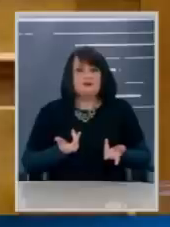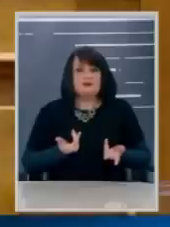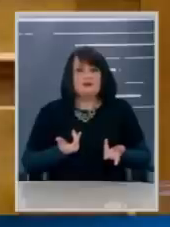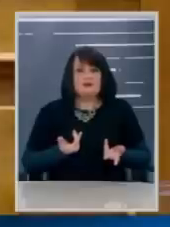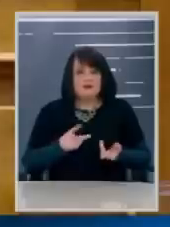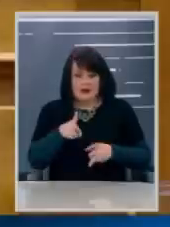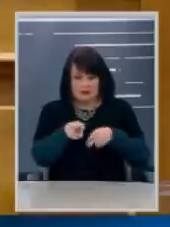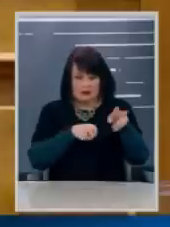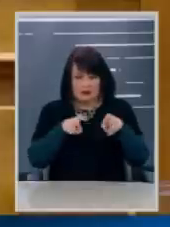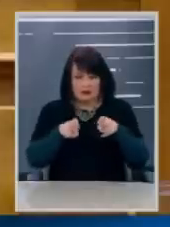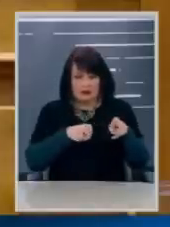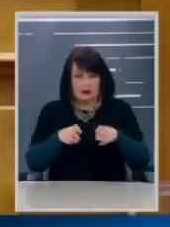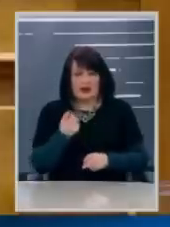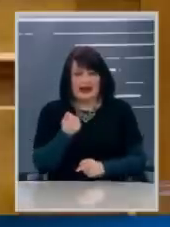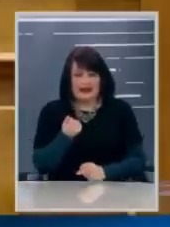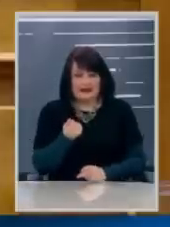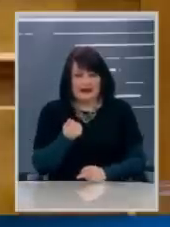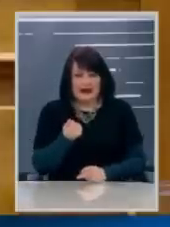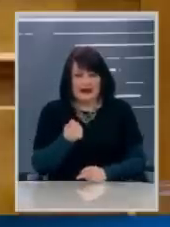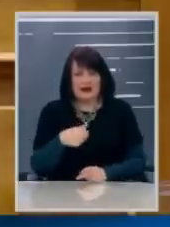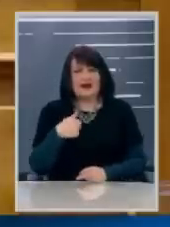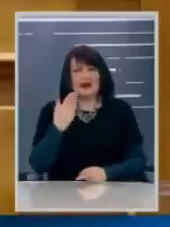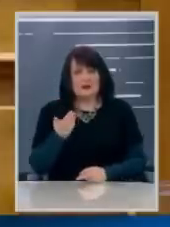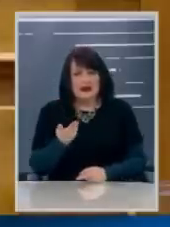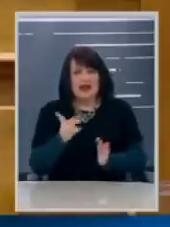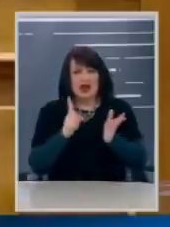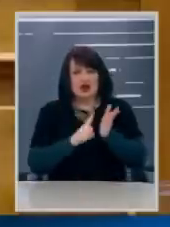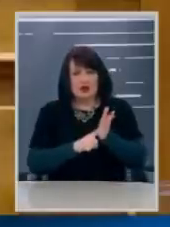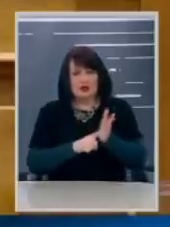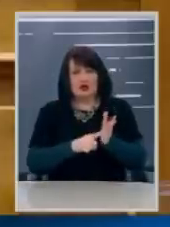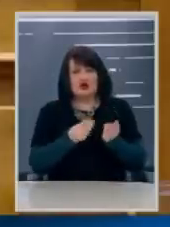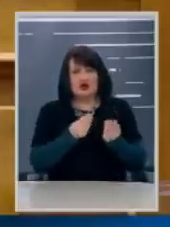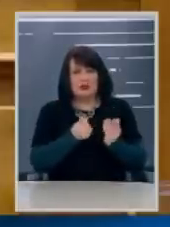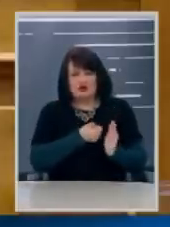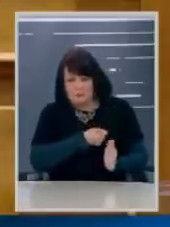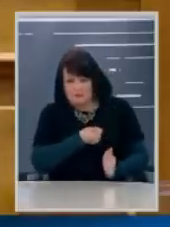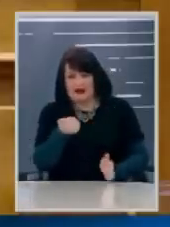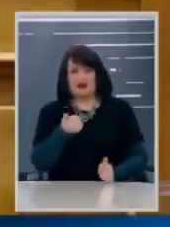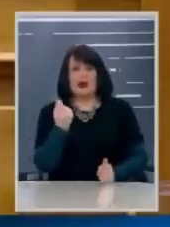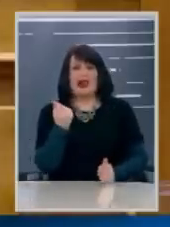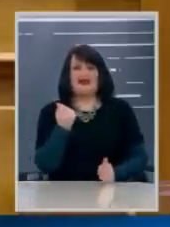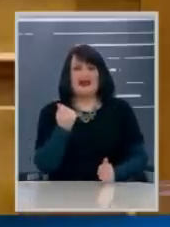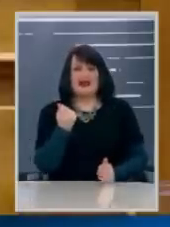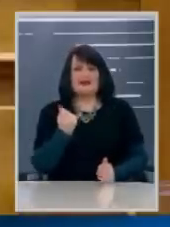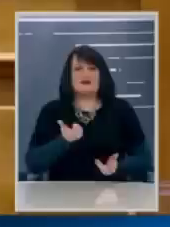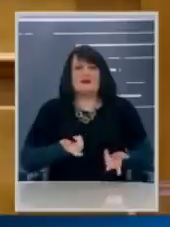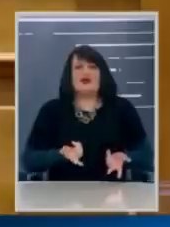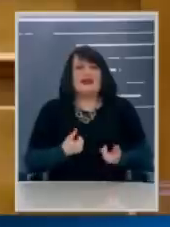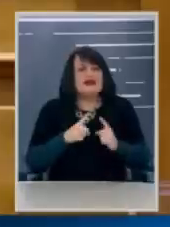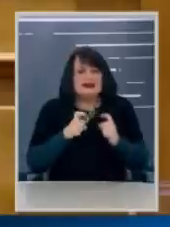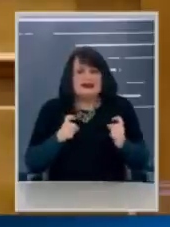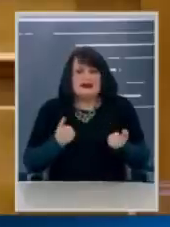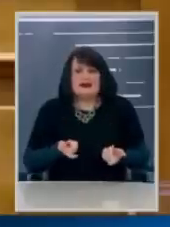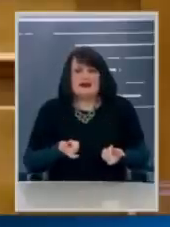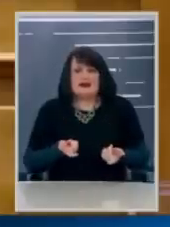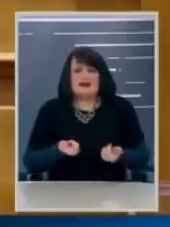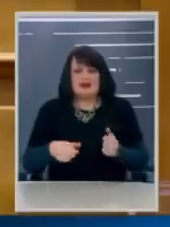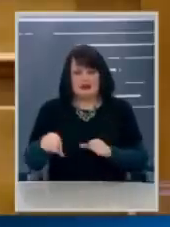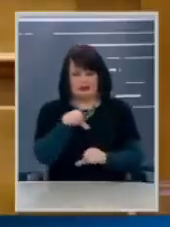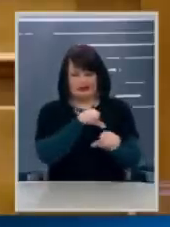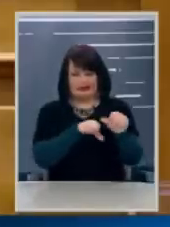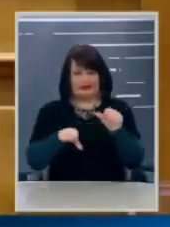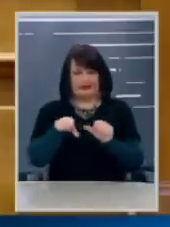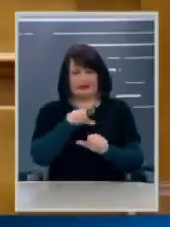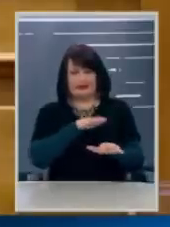λεφτά και μετά να ερχόμαστε διανόμου να τα επιστρέφουμε, αυτό τι είδους αλχημία είναι και